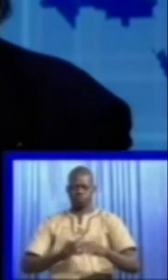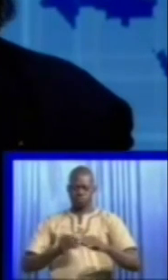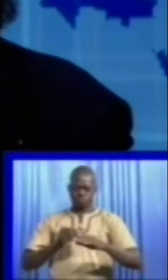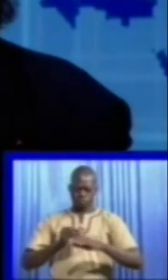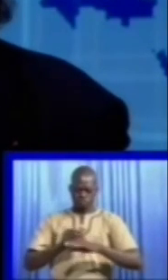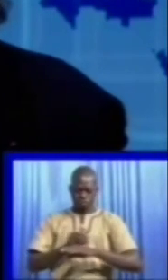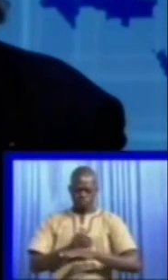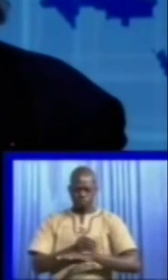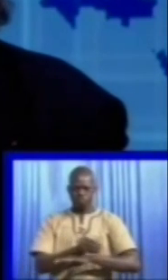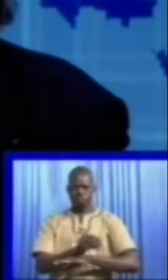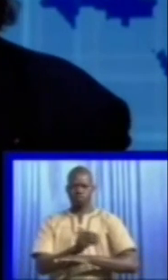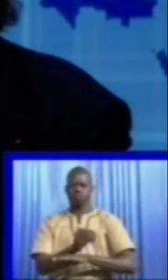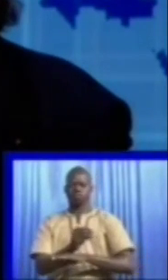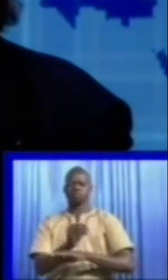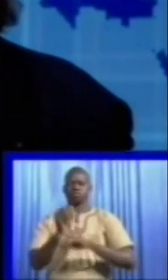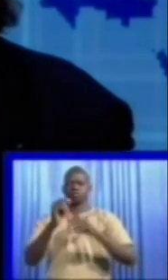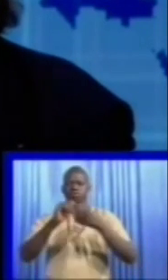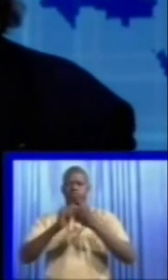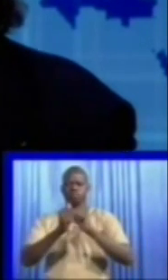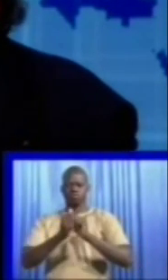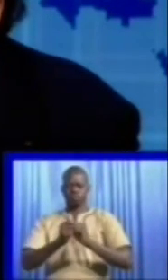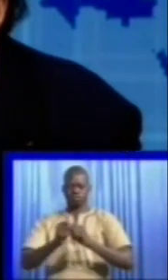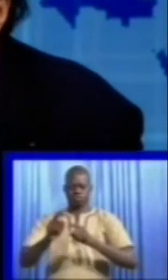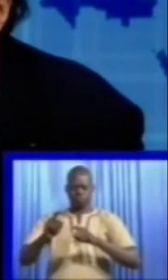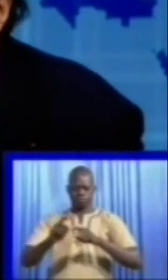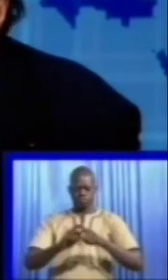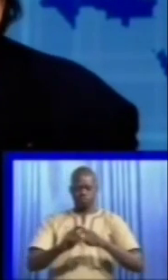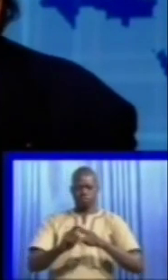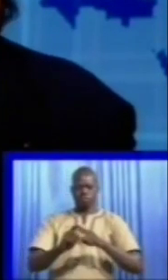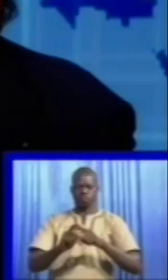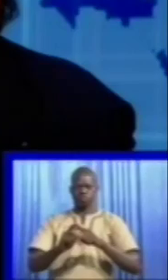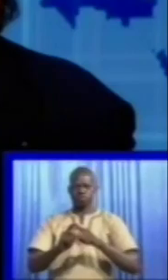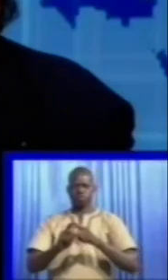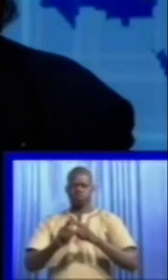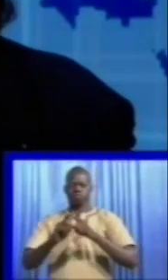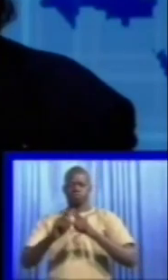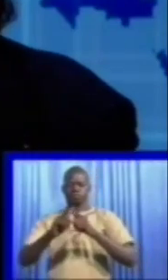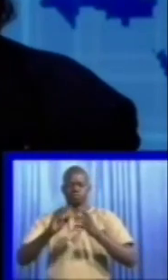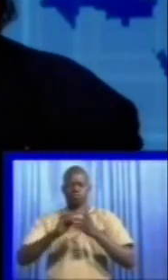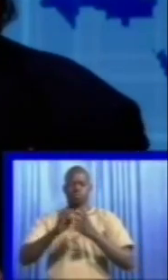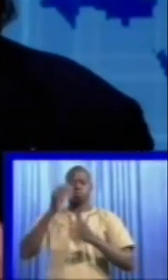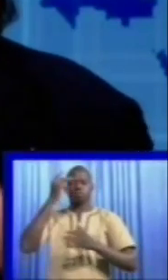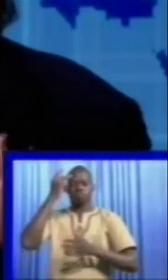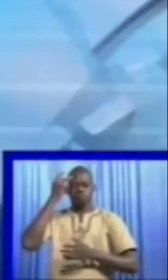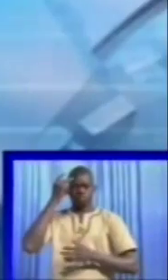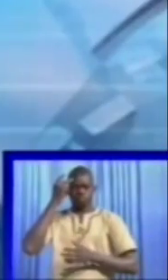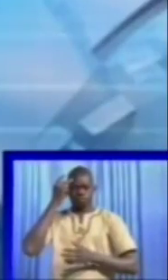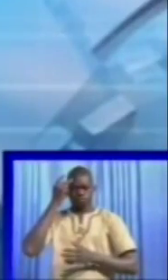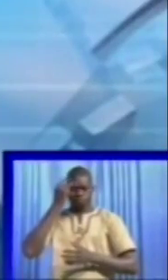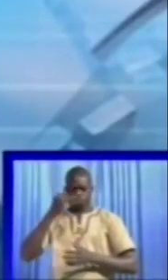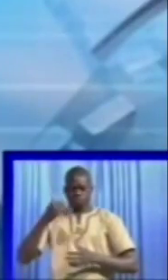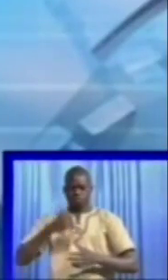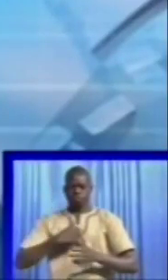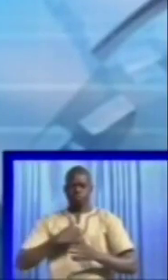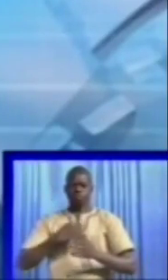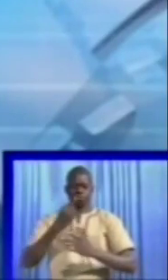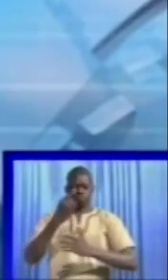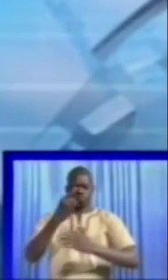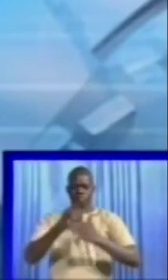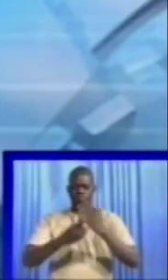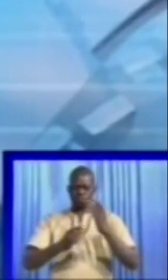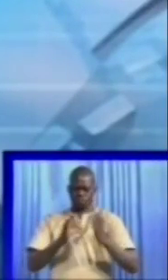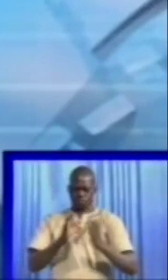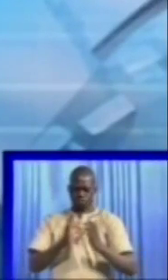l'obligation, la tyrannie de l'immédiateté. On se croit... Il y a une telle pression